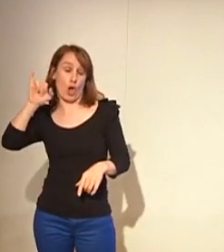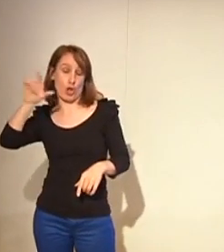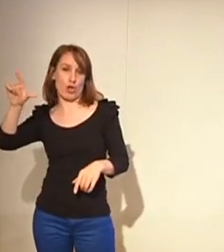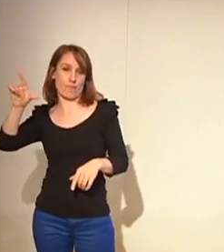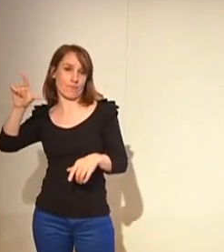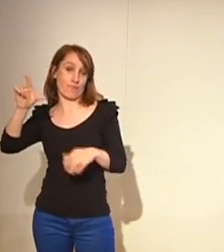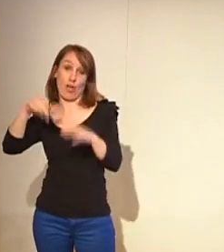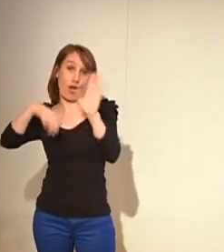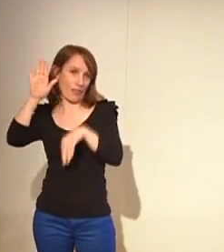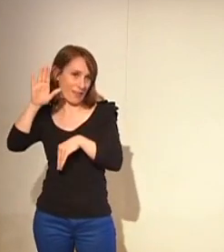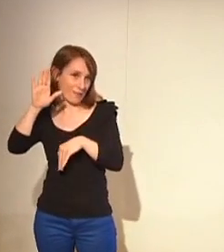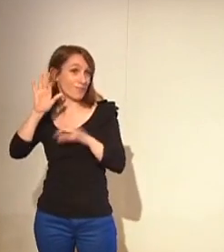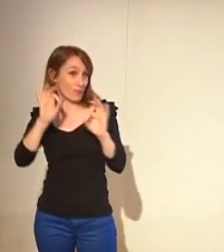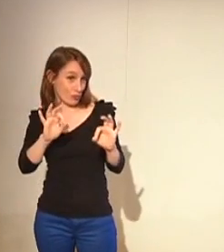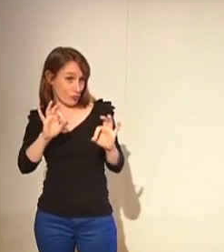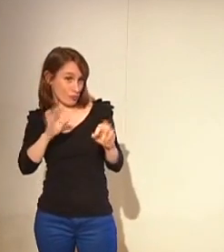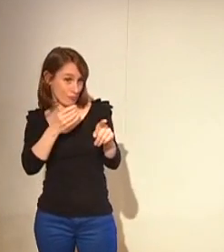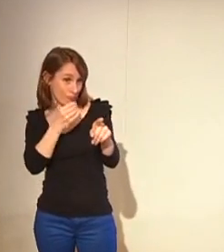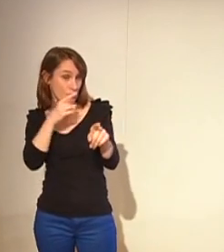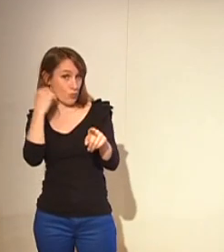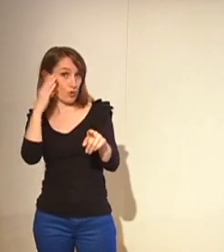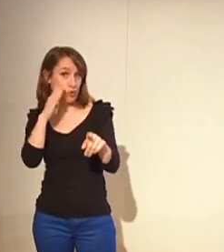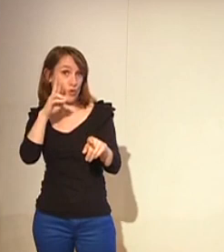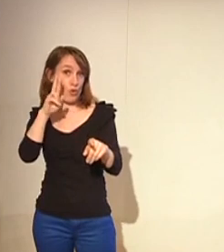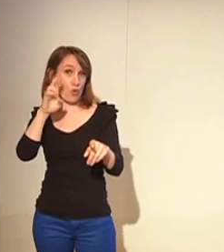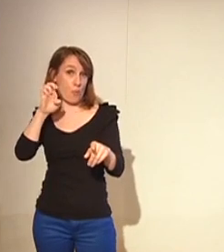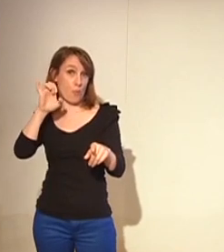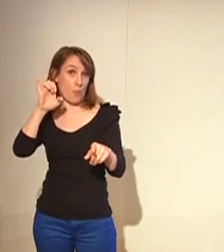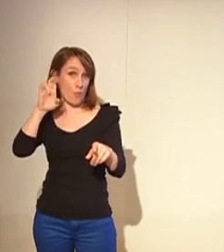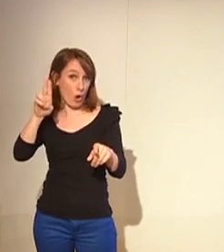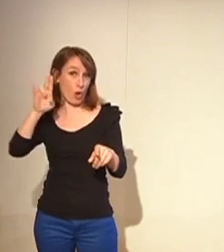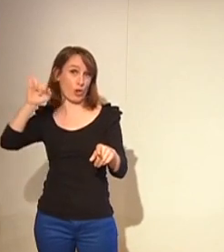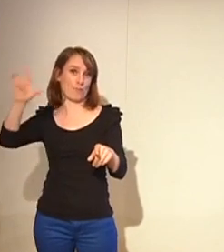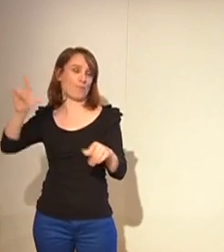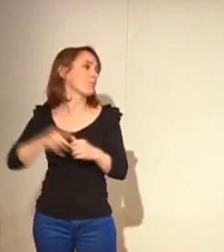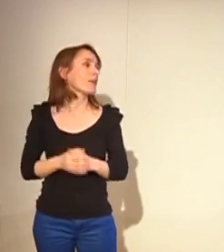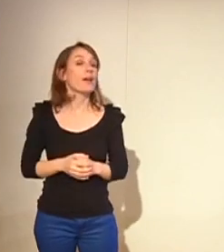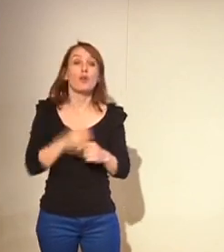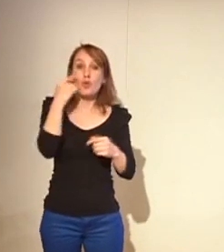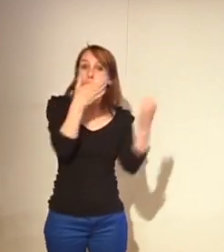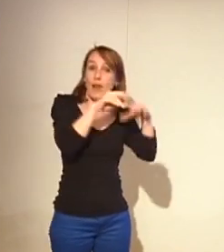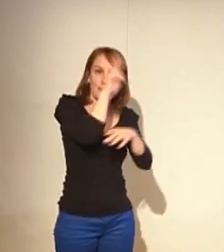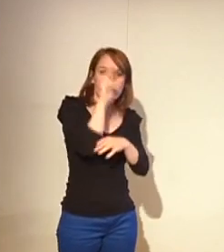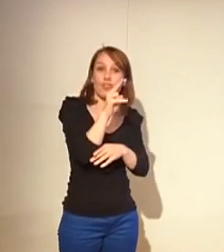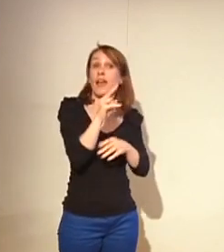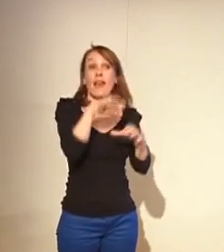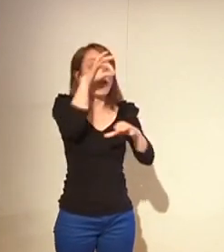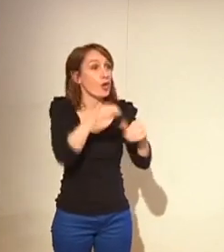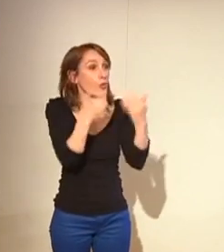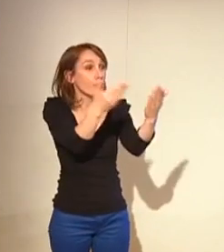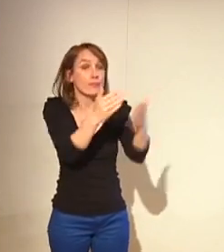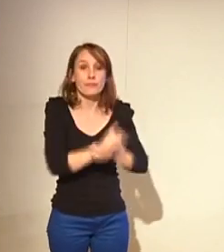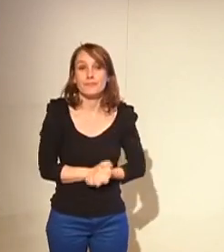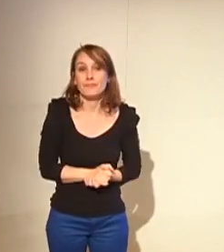candidat c'est bien ça oui c'est Monsieur én donc pour l'assemblée générale je soumets au